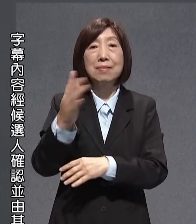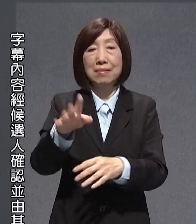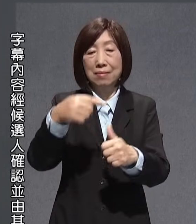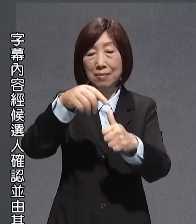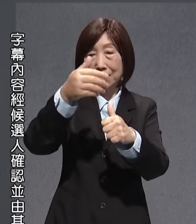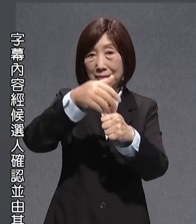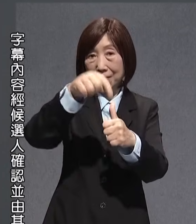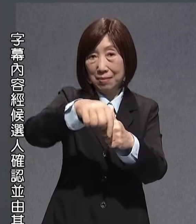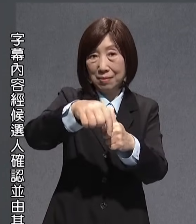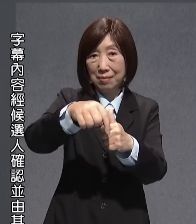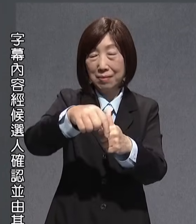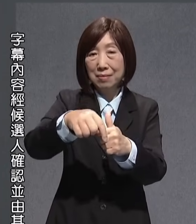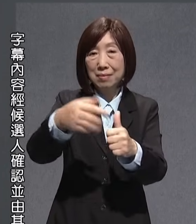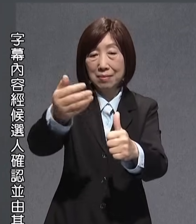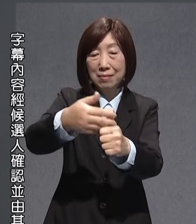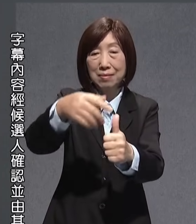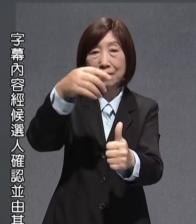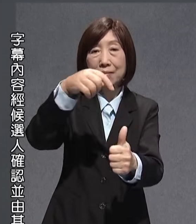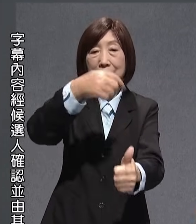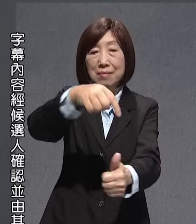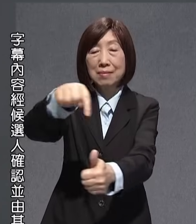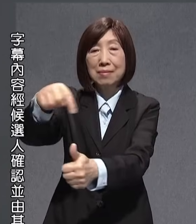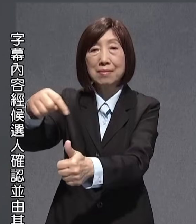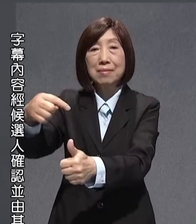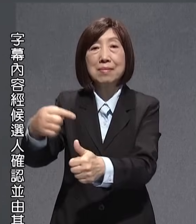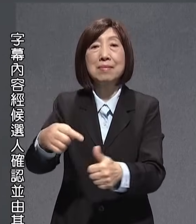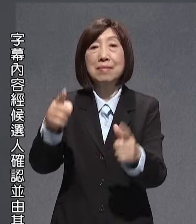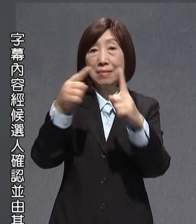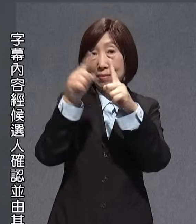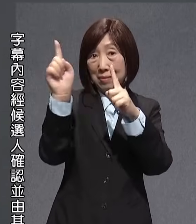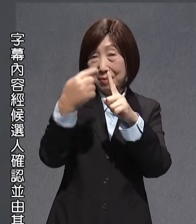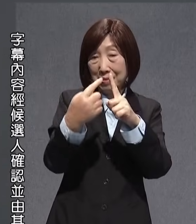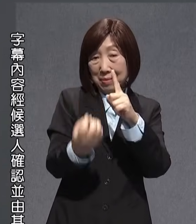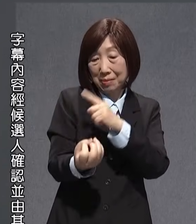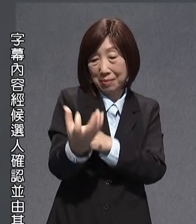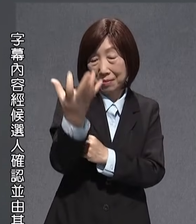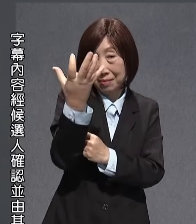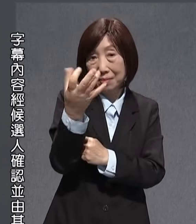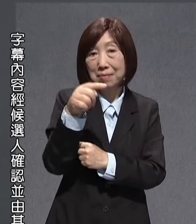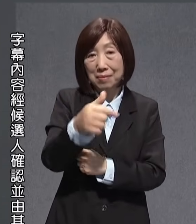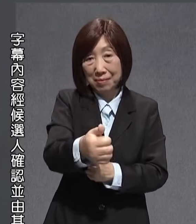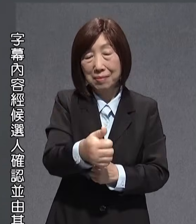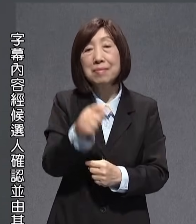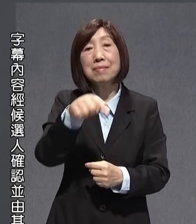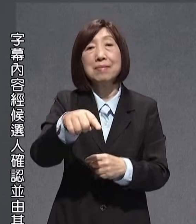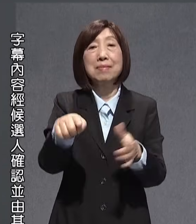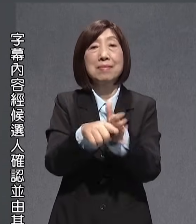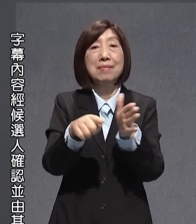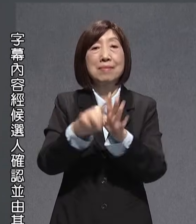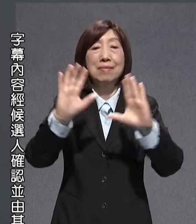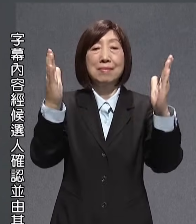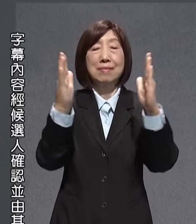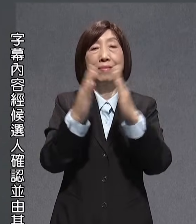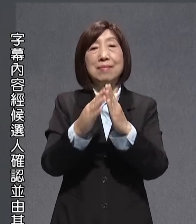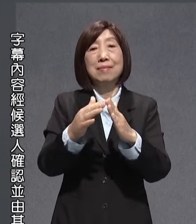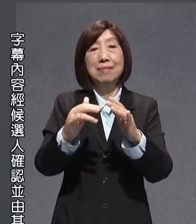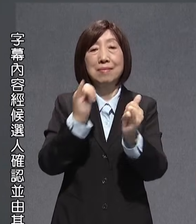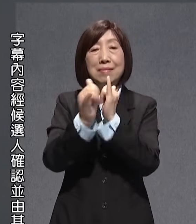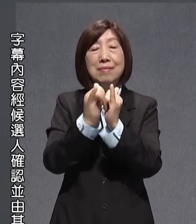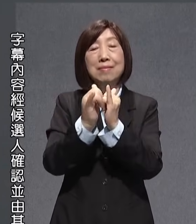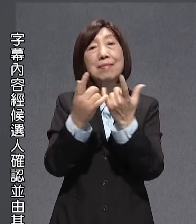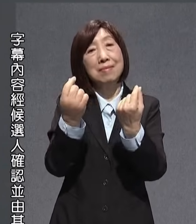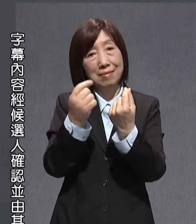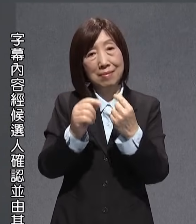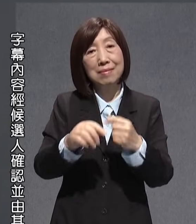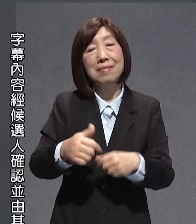育来栽培人才，人才多人才好，这个国家社会自然就会好，个人